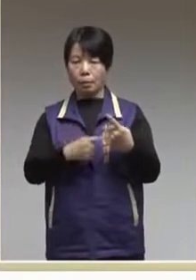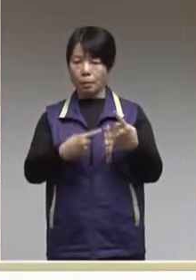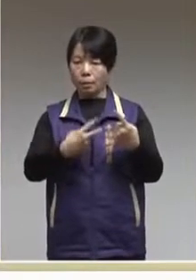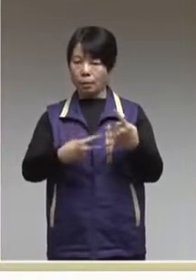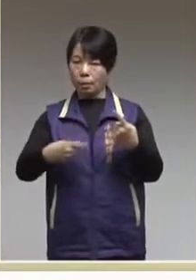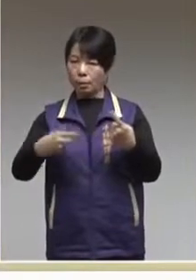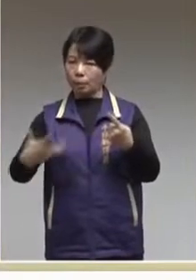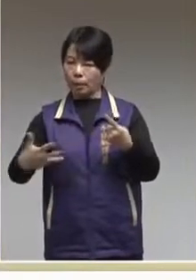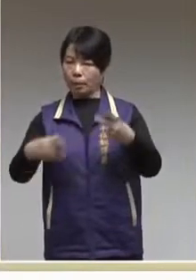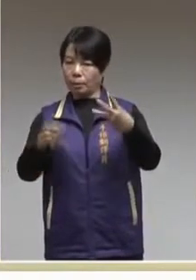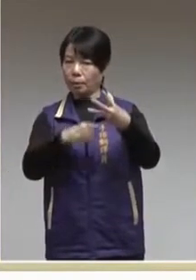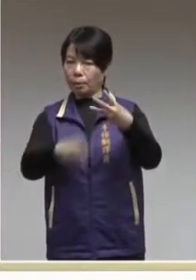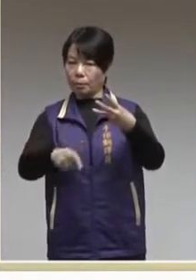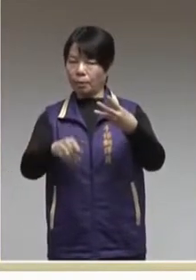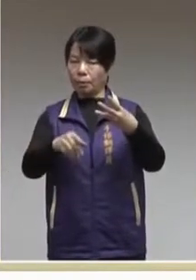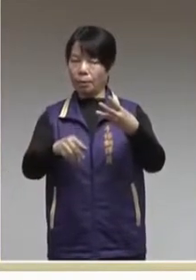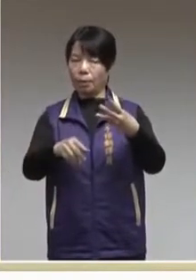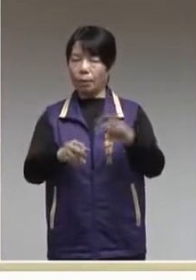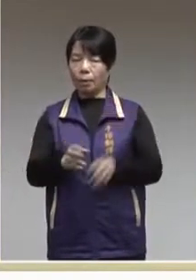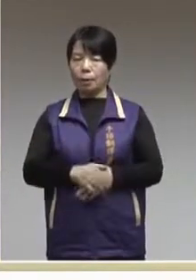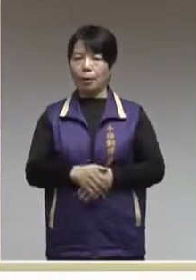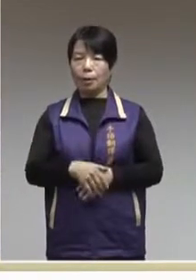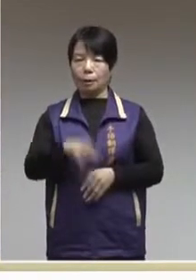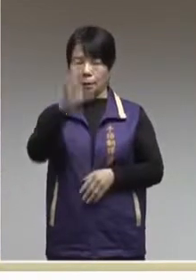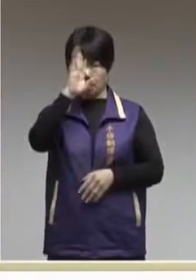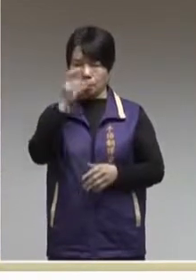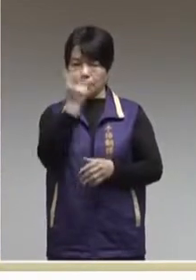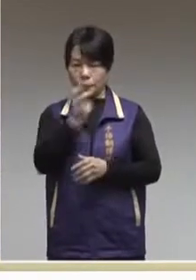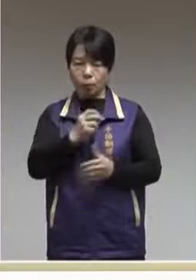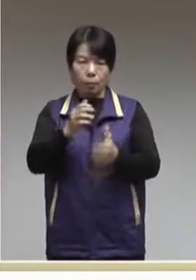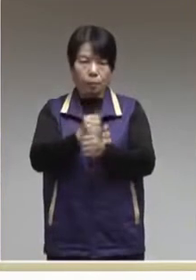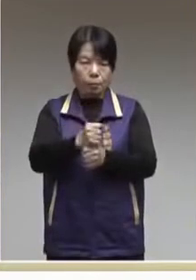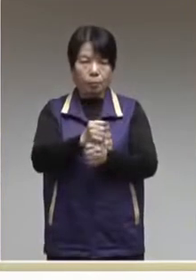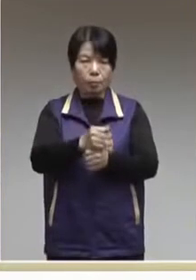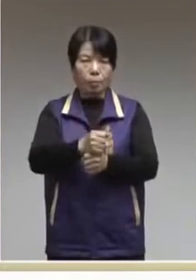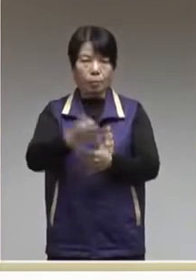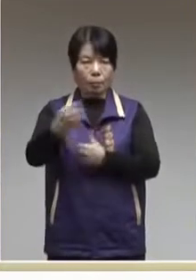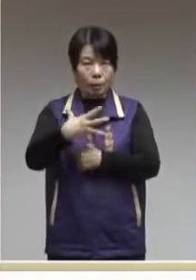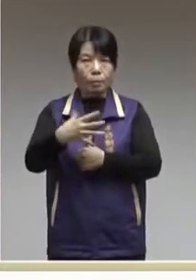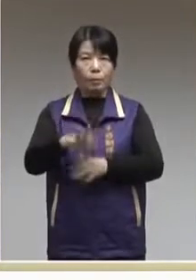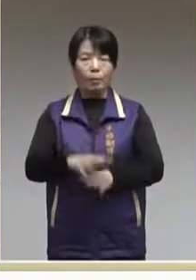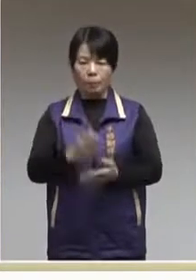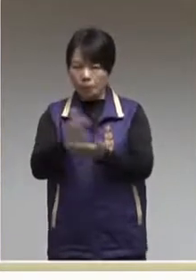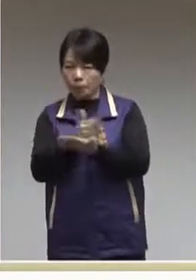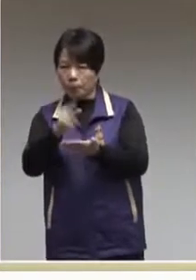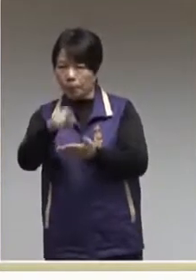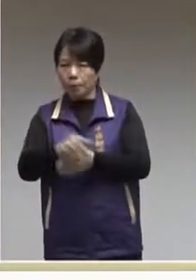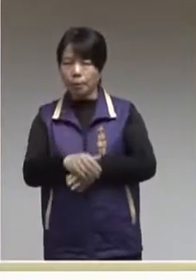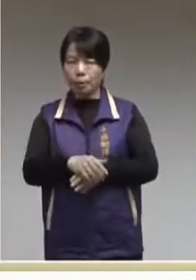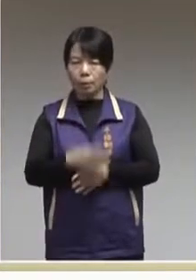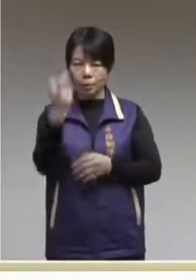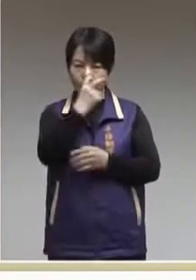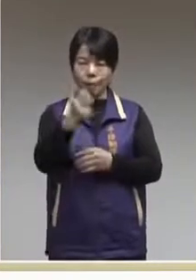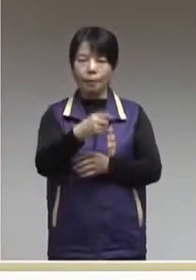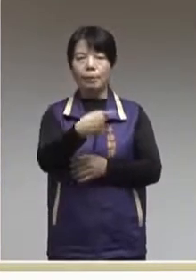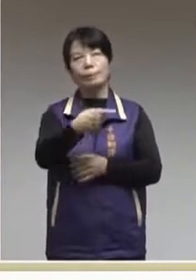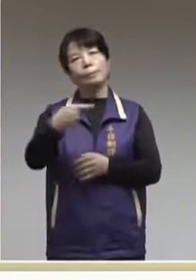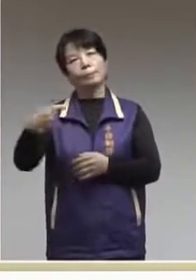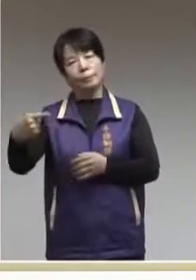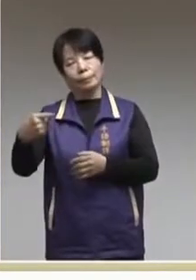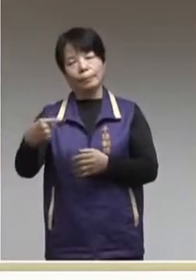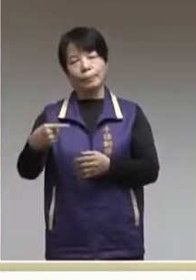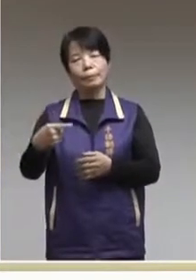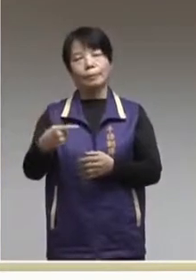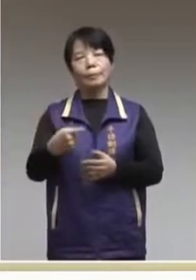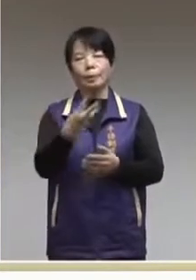那经过机关署这一边综合研判，是呈现这个阴性排除的一个状况。那我们